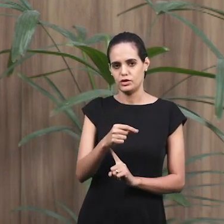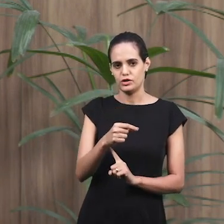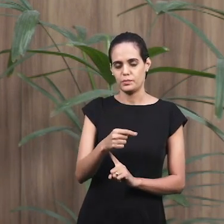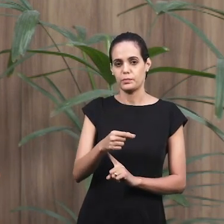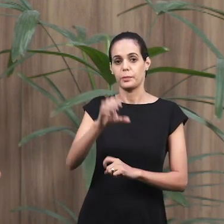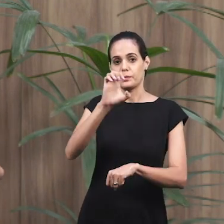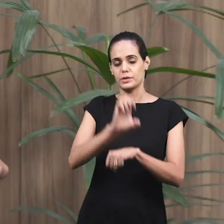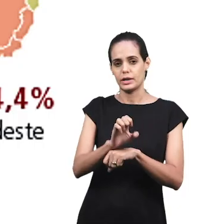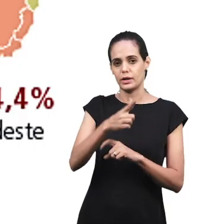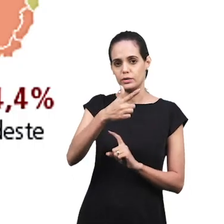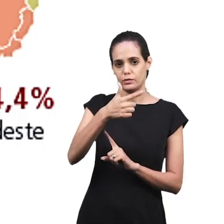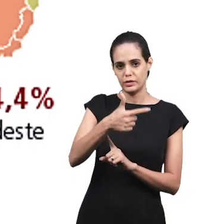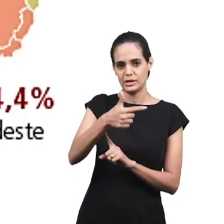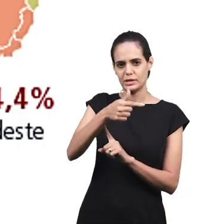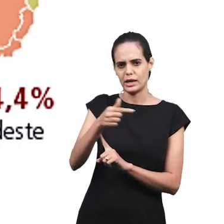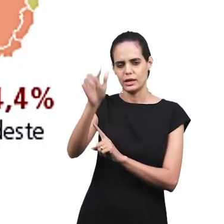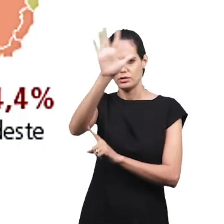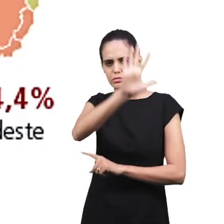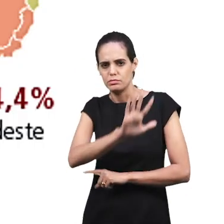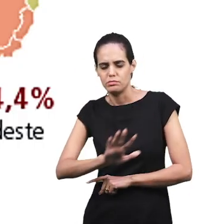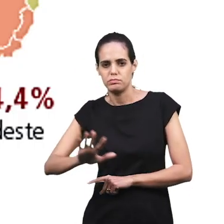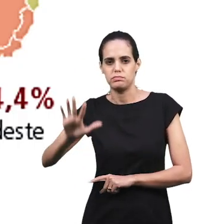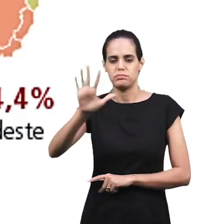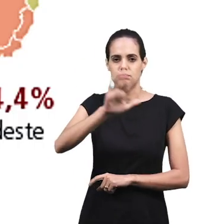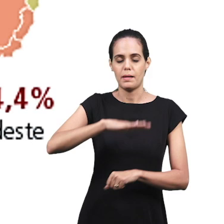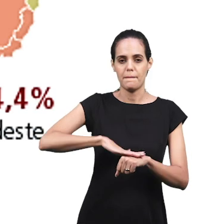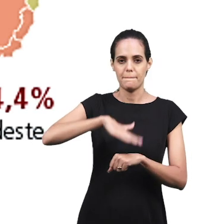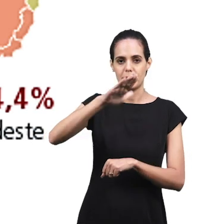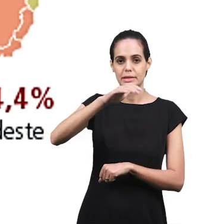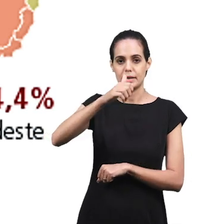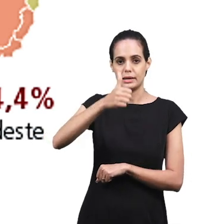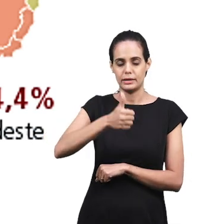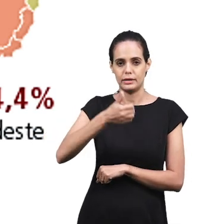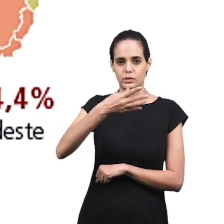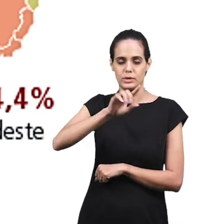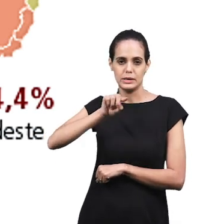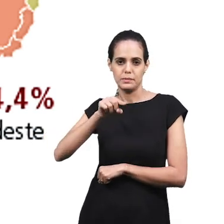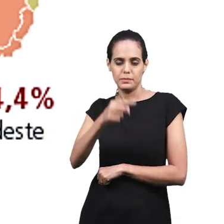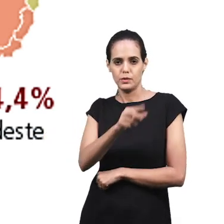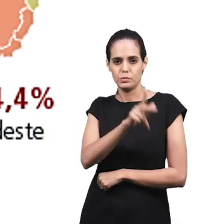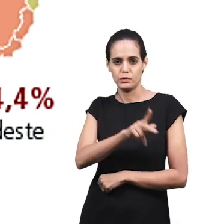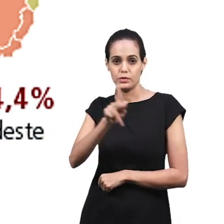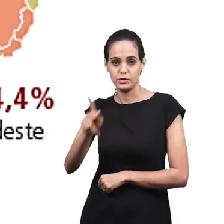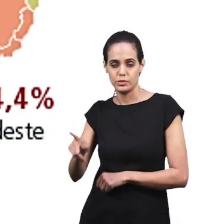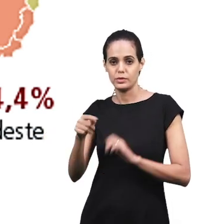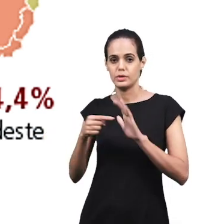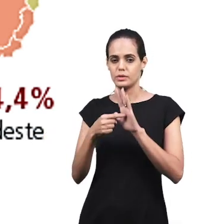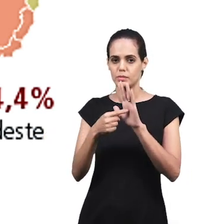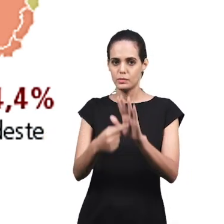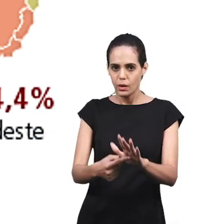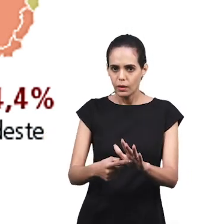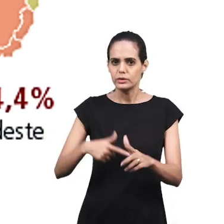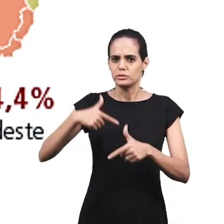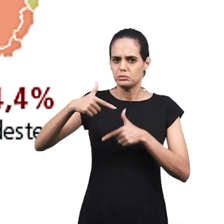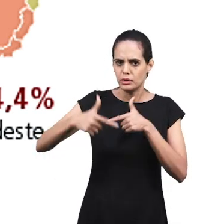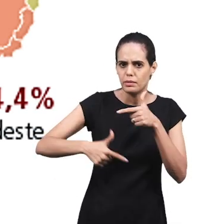États brésiliens, avec plus de 14 000 professeurs, indiquent qu'il y a eu